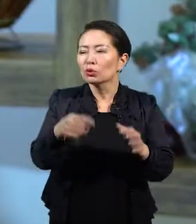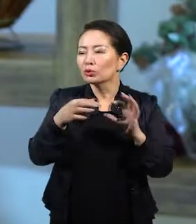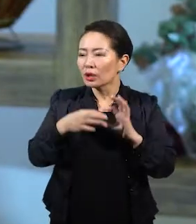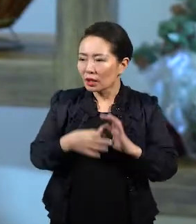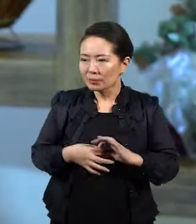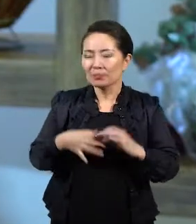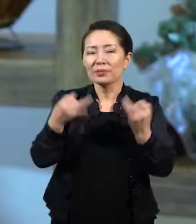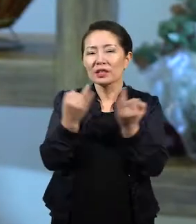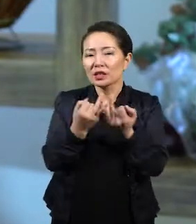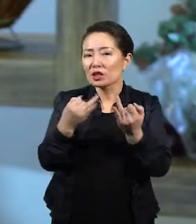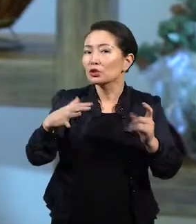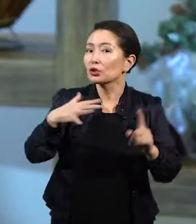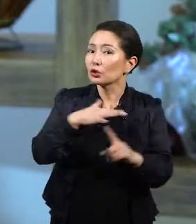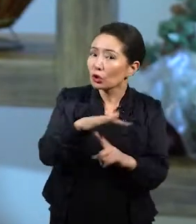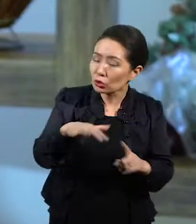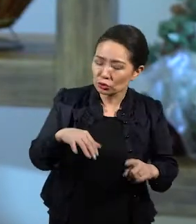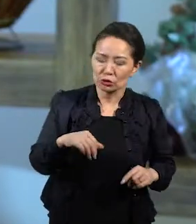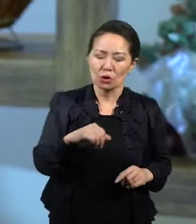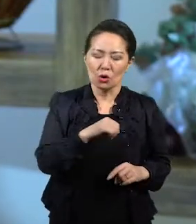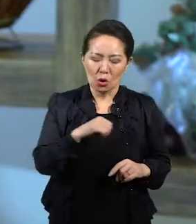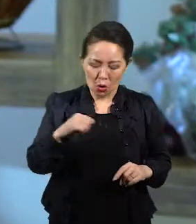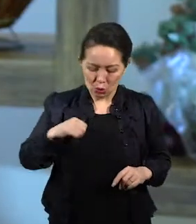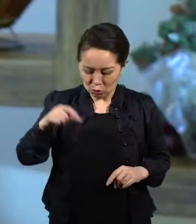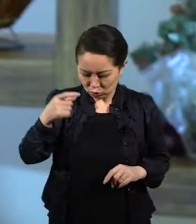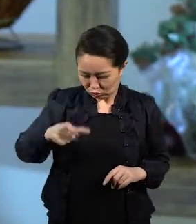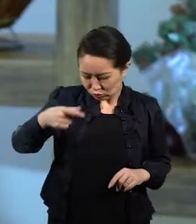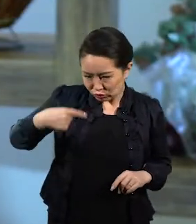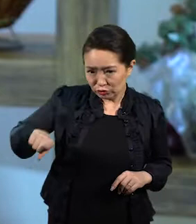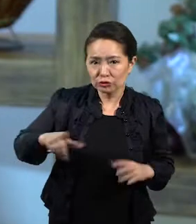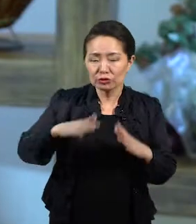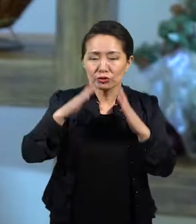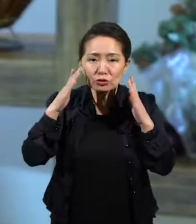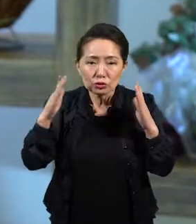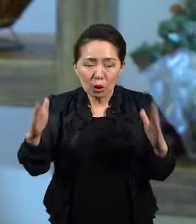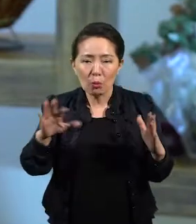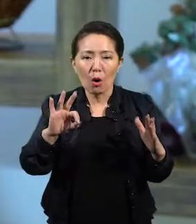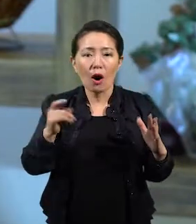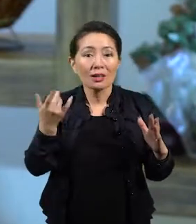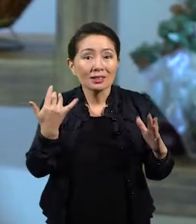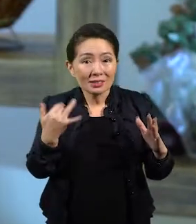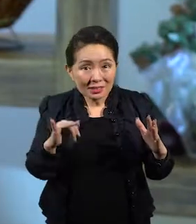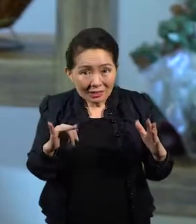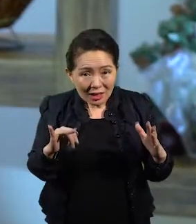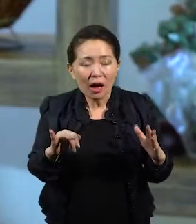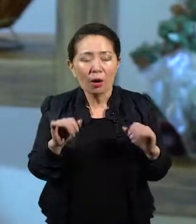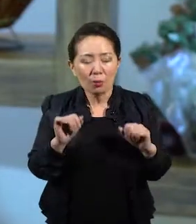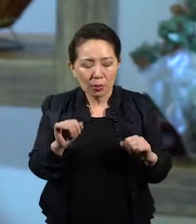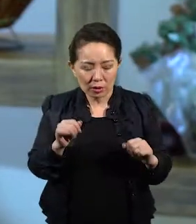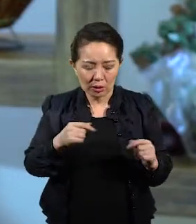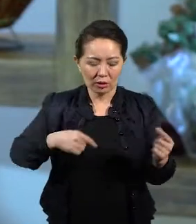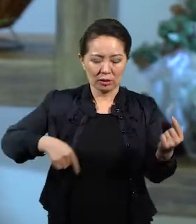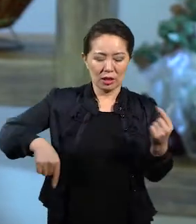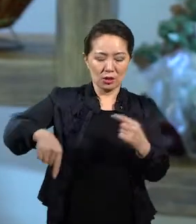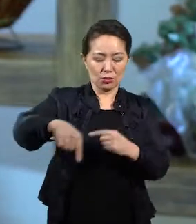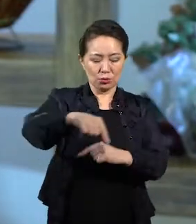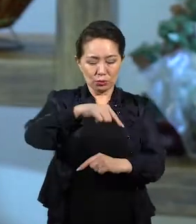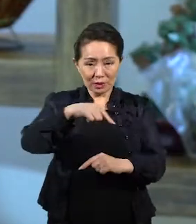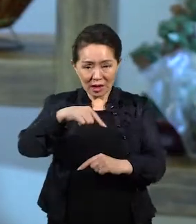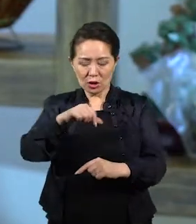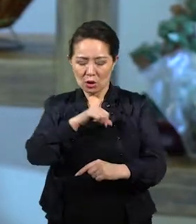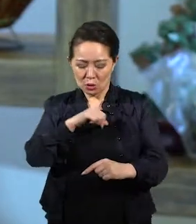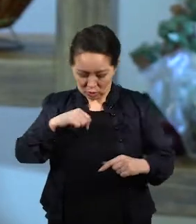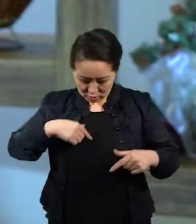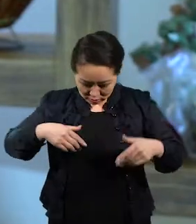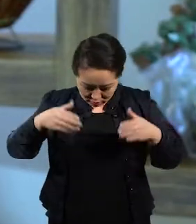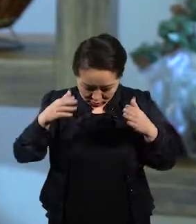бол цахим орчин өөрөө хүний одоо бас нэг том орон зай учраас эргүүлээд хэрхэн